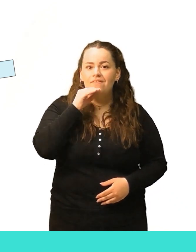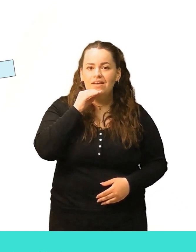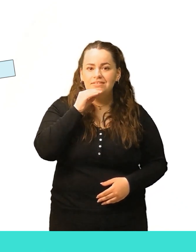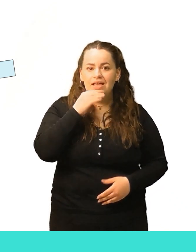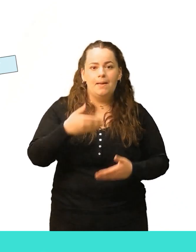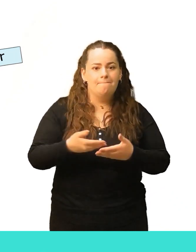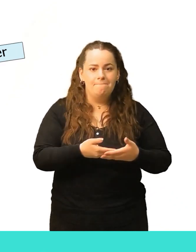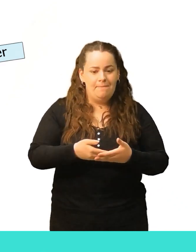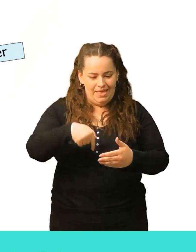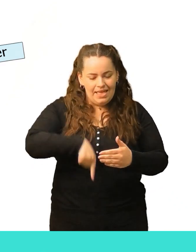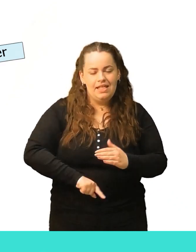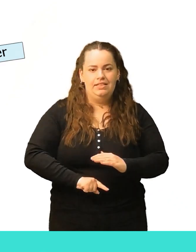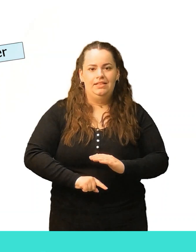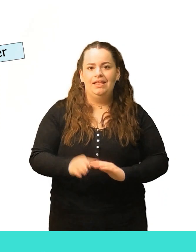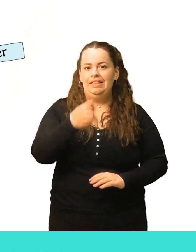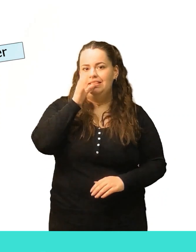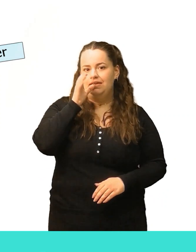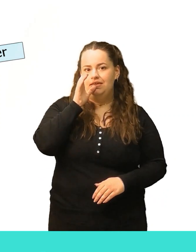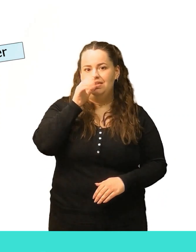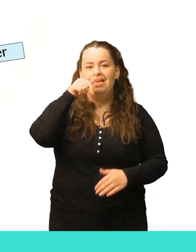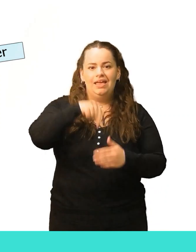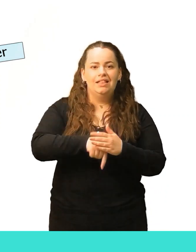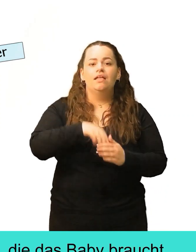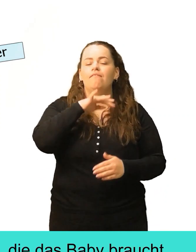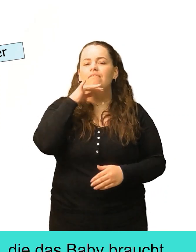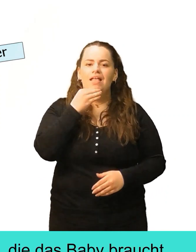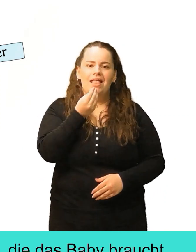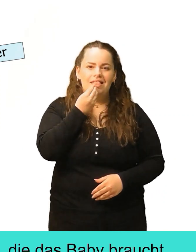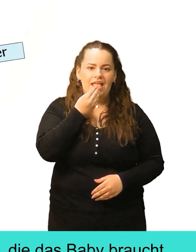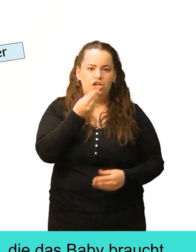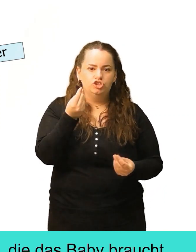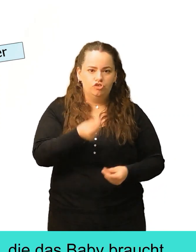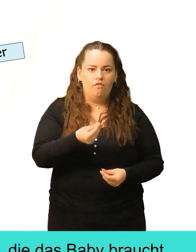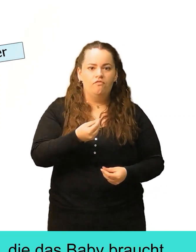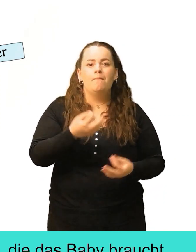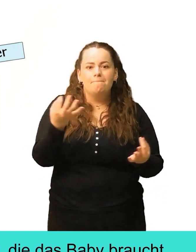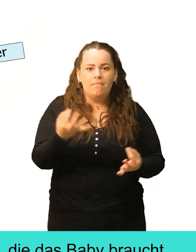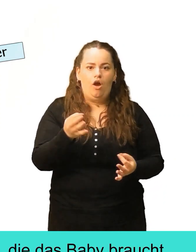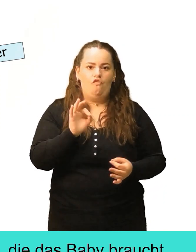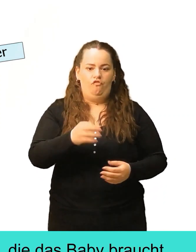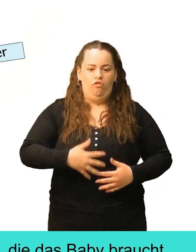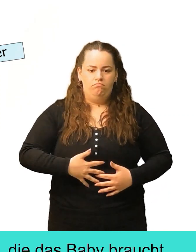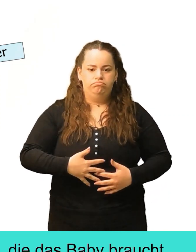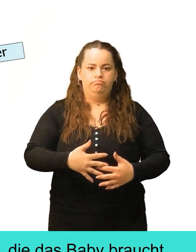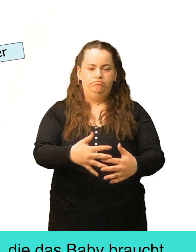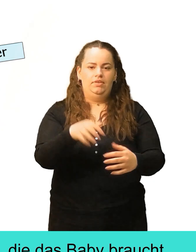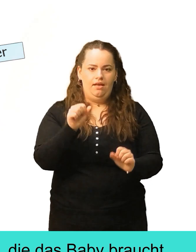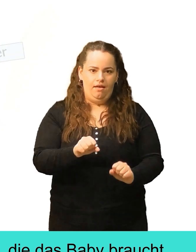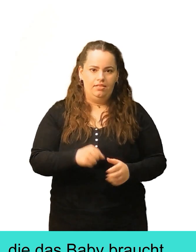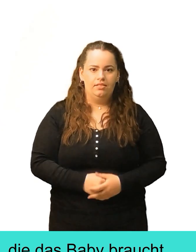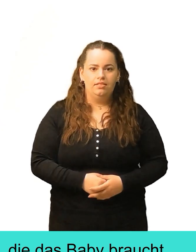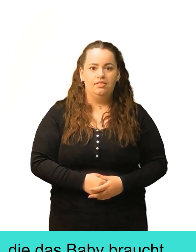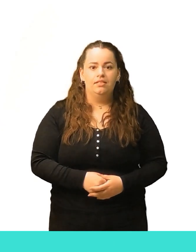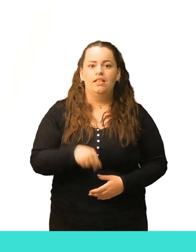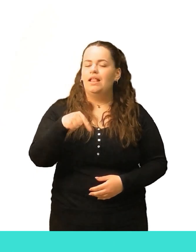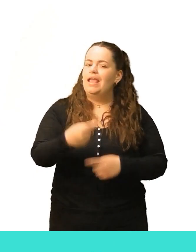Dieses Fruchtwasser trinkt das Baby. Da sind viele wichtige Nährstoffe drin, die das Baby braucht, um zu